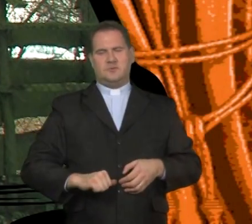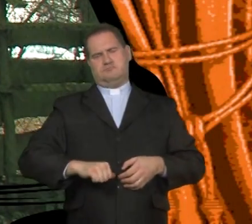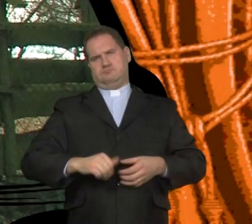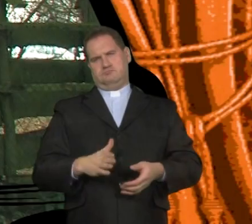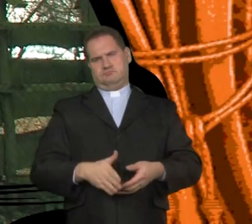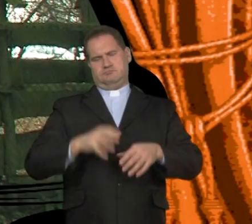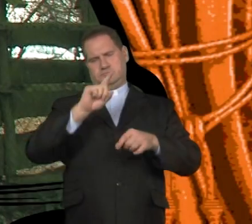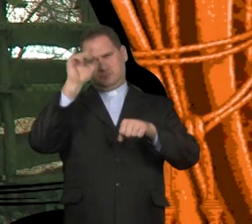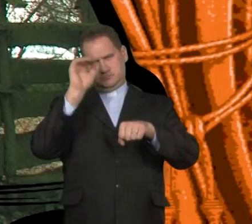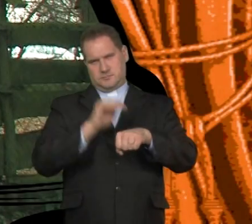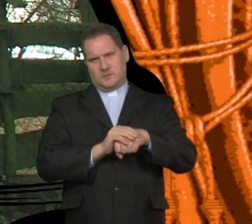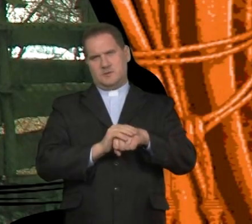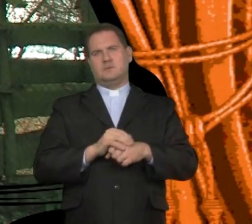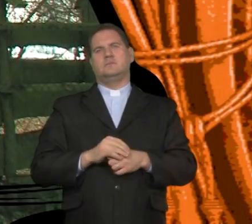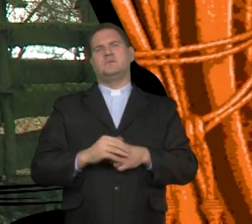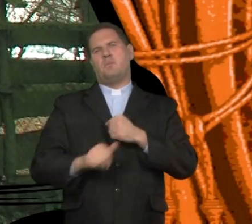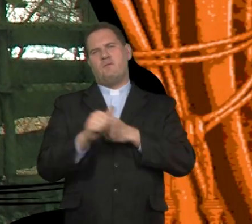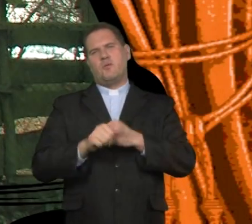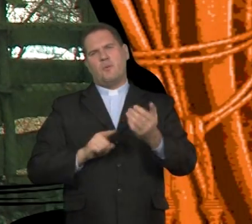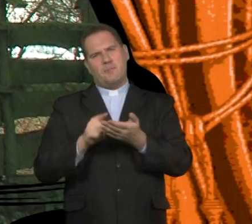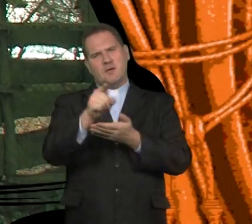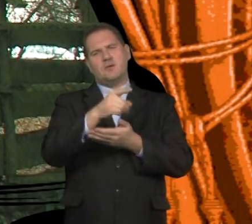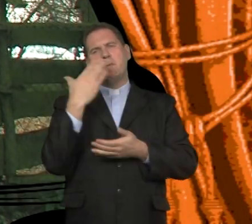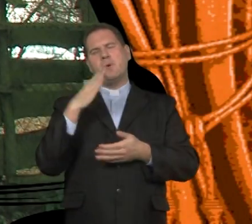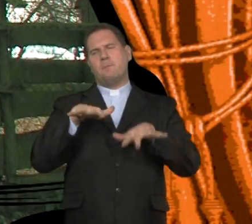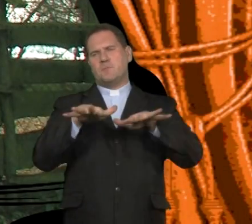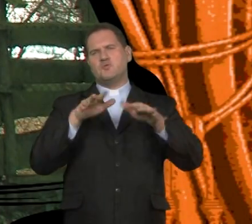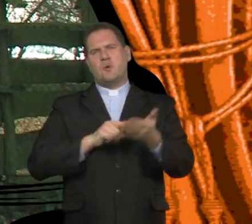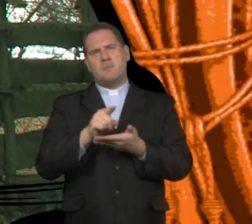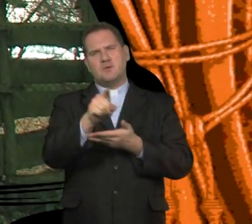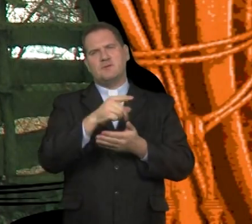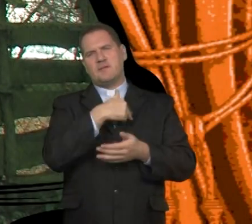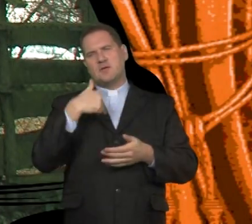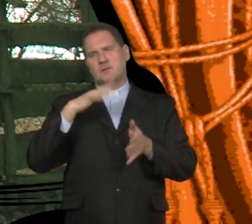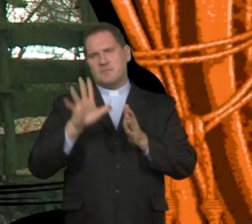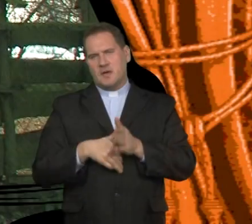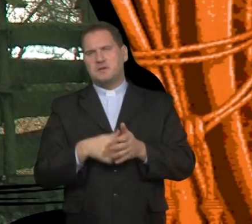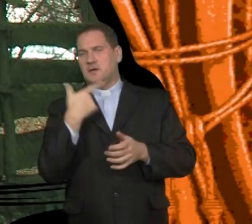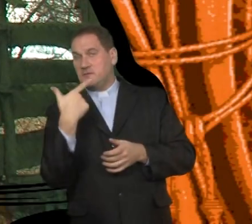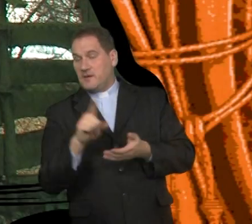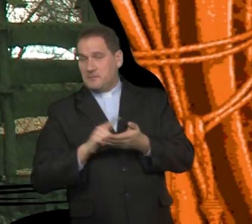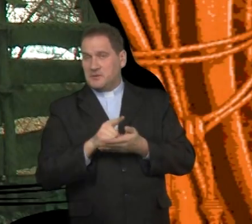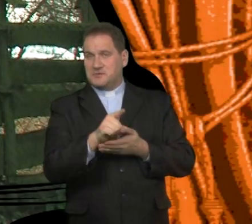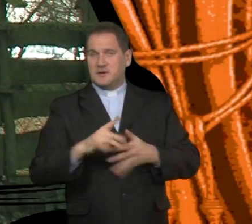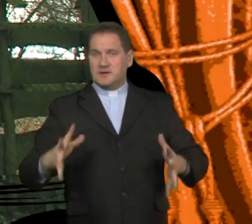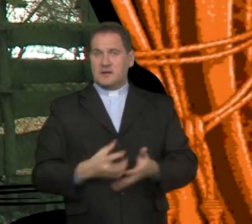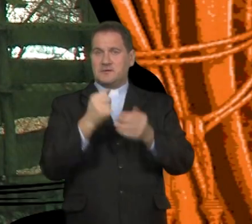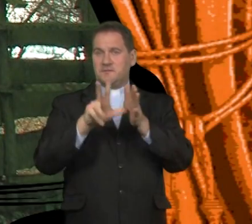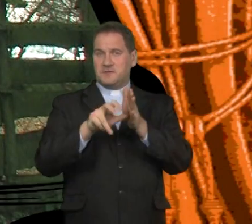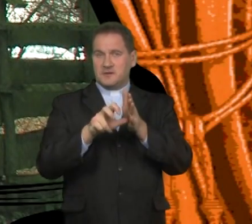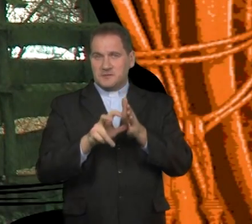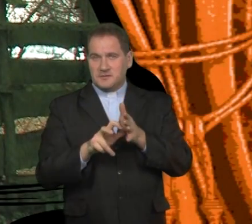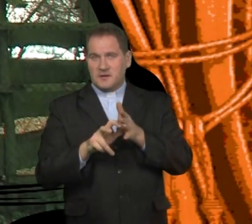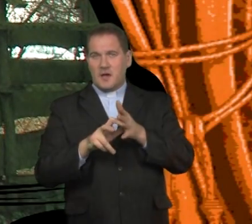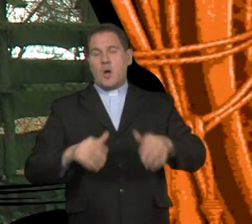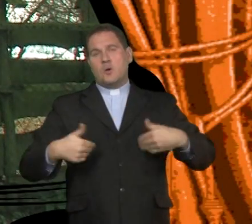myszołowy. I nawet sam pan burmistrz po chwili ciszy poparł ten pomysł ze względu na myszy. Bo myszy jest bardzo dużo w naszym